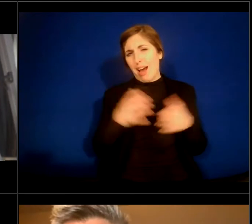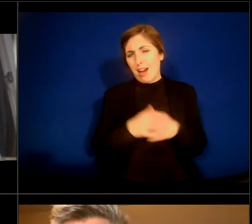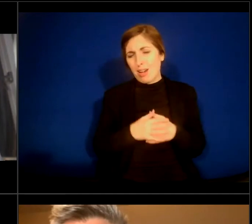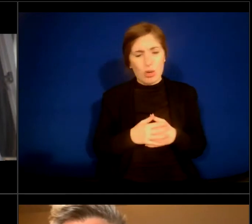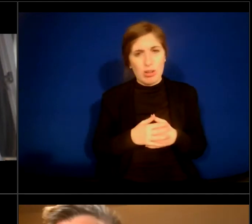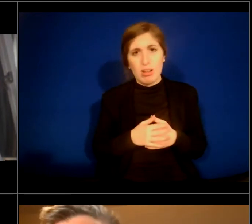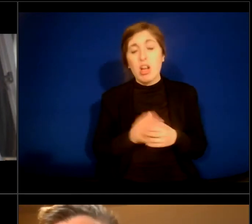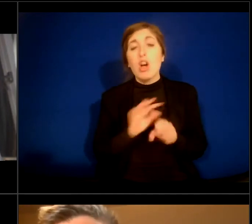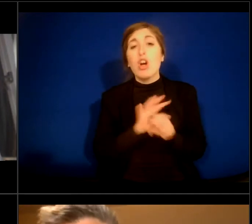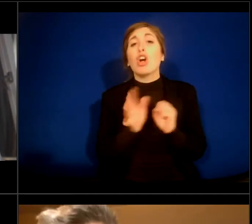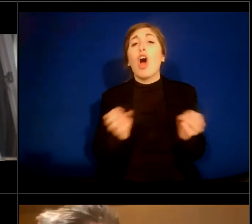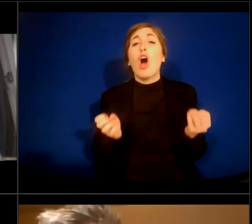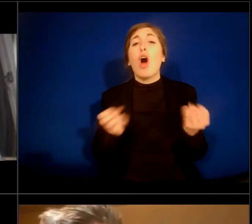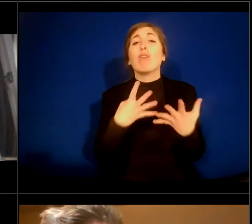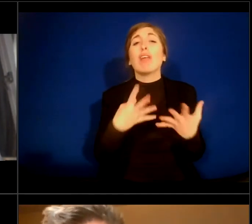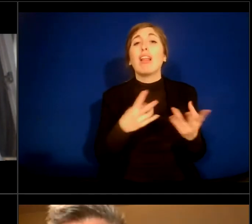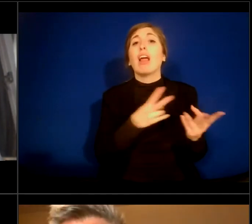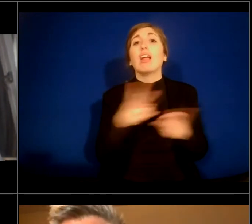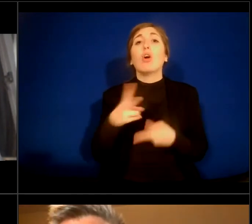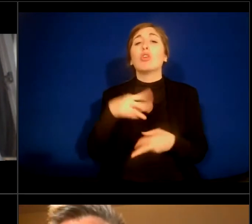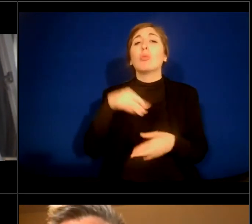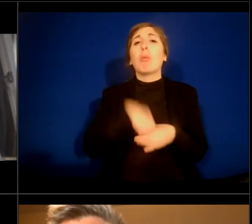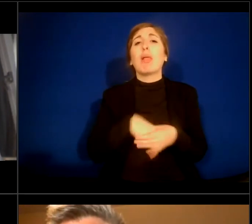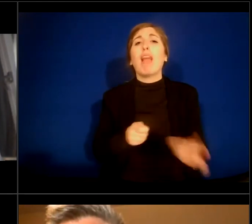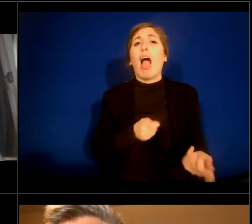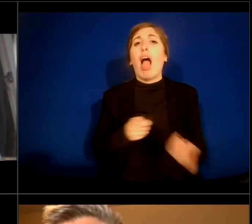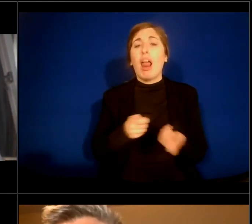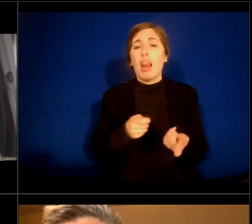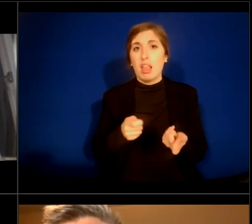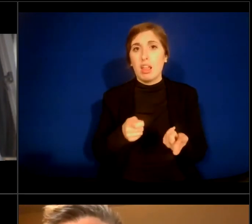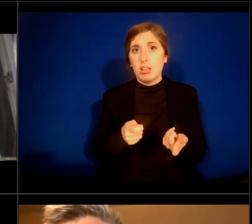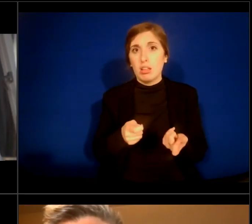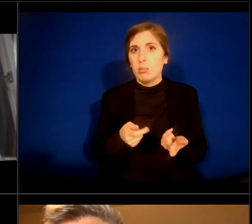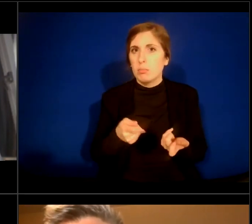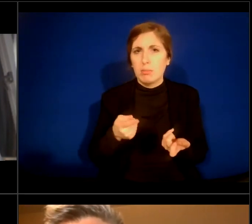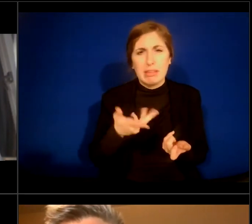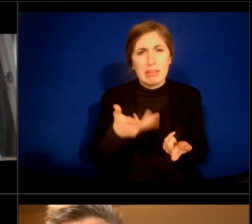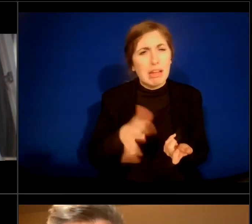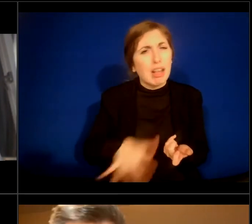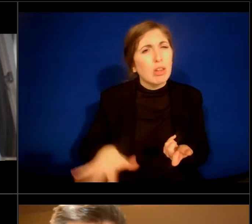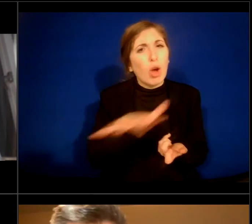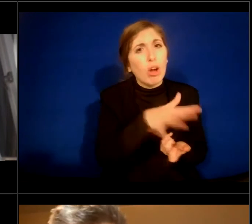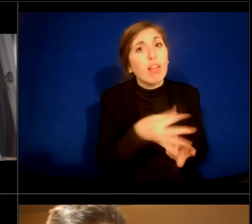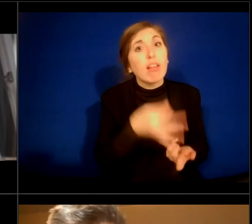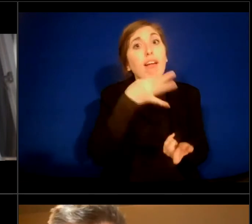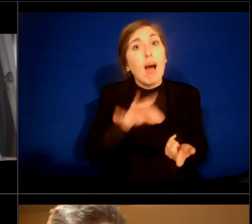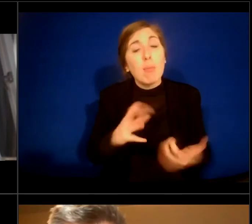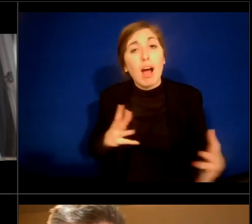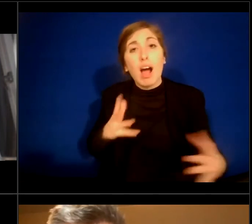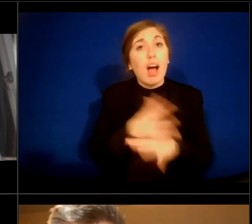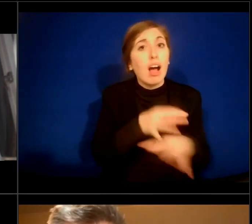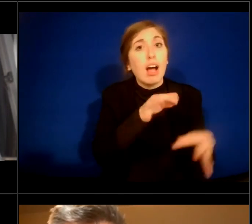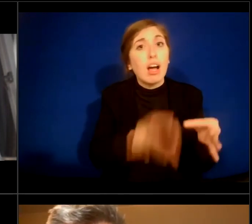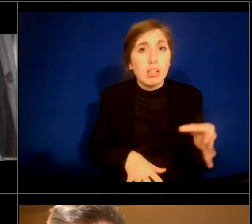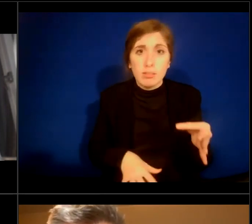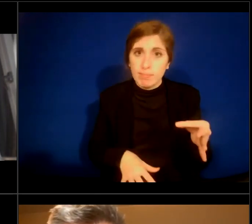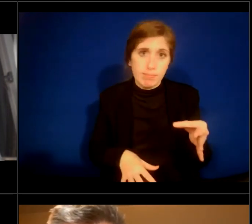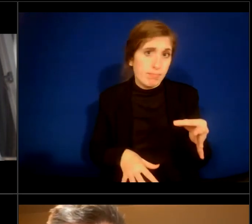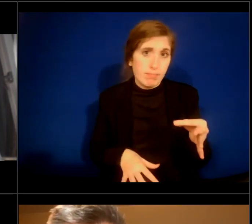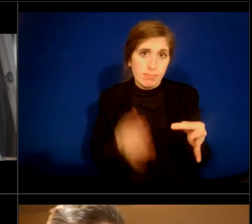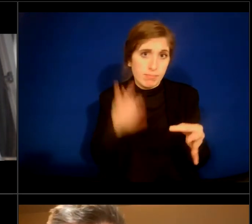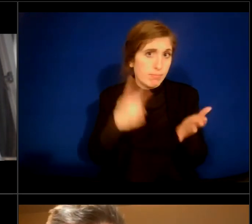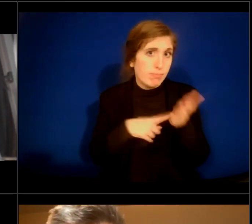degli ospedali e i territori non sono stati in grado di attivare risposte. E quindi sarà davvero,